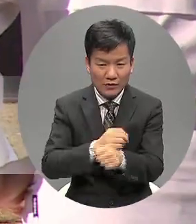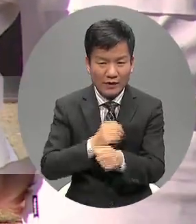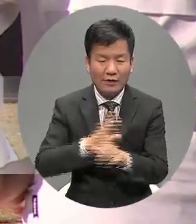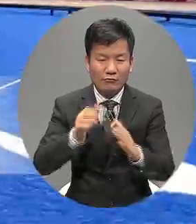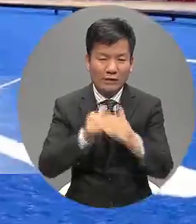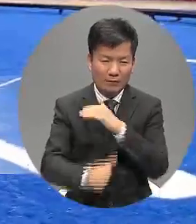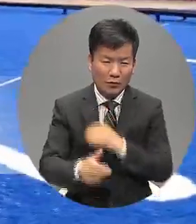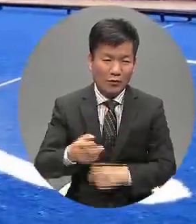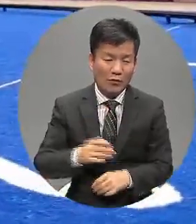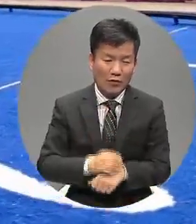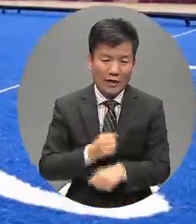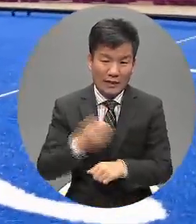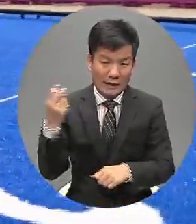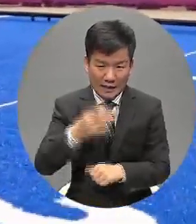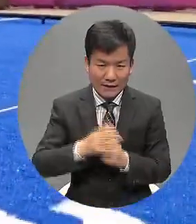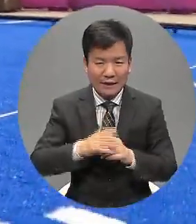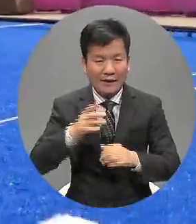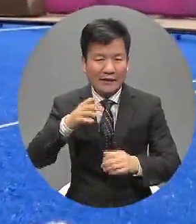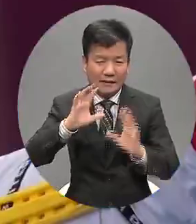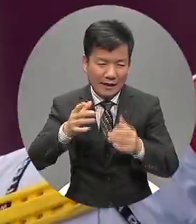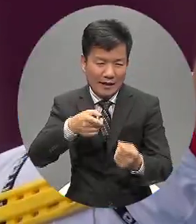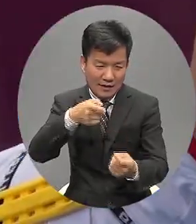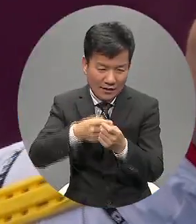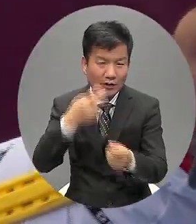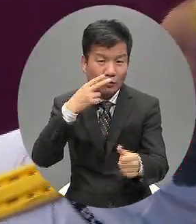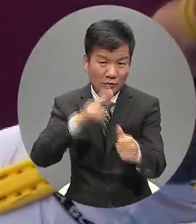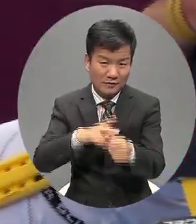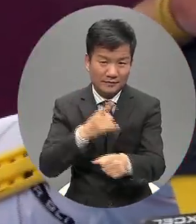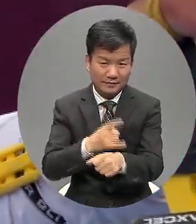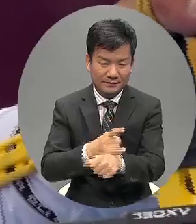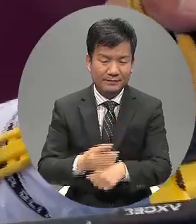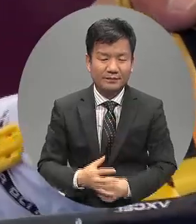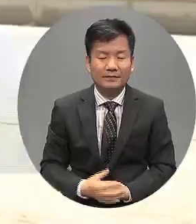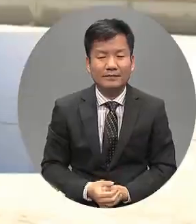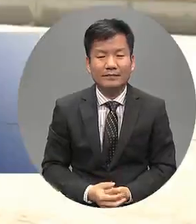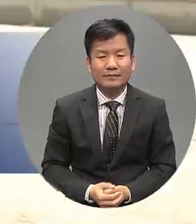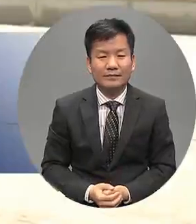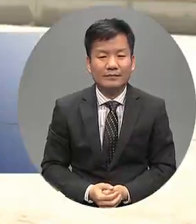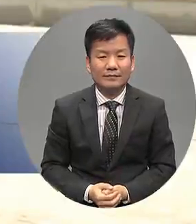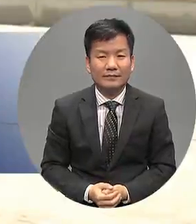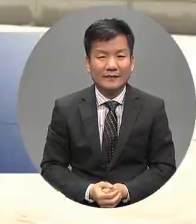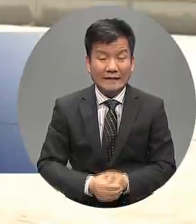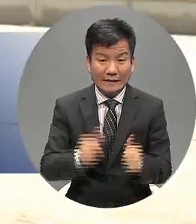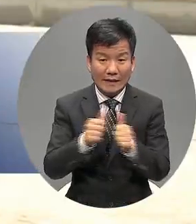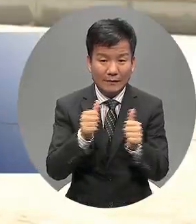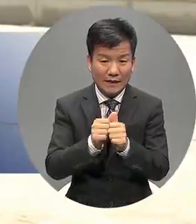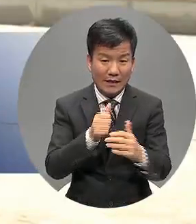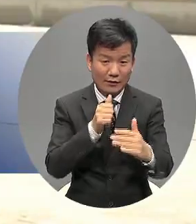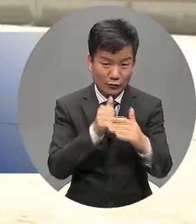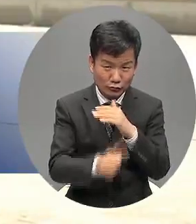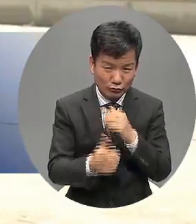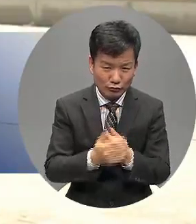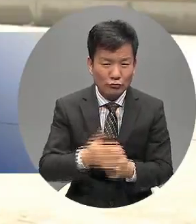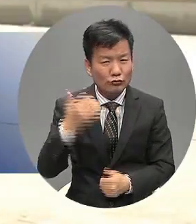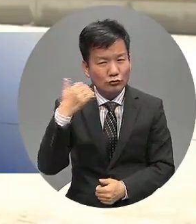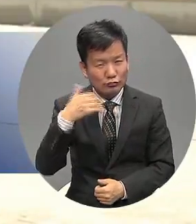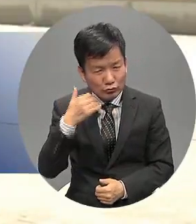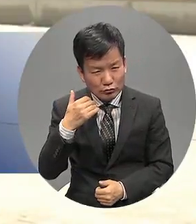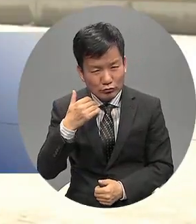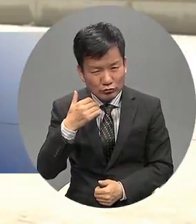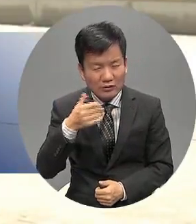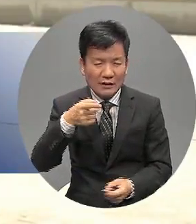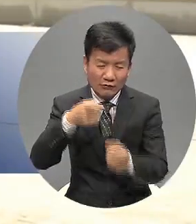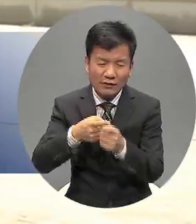대표팀의 맏형으로 다시 세계 최강에 도전합니다. 물론 남자 선수 어느 선수가 3관왕을 해도